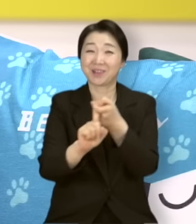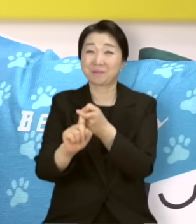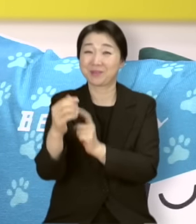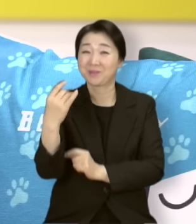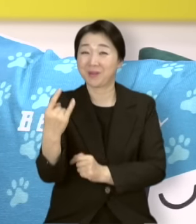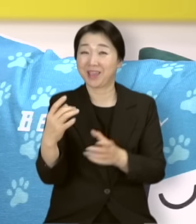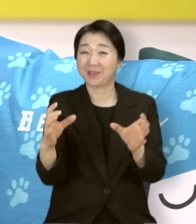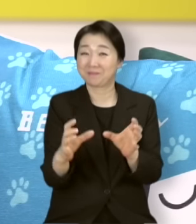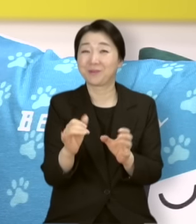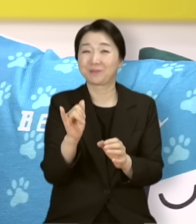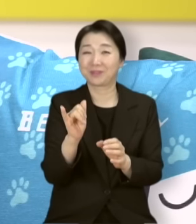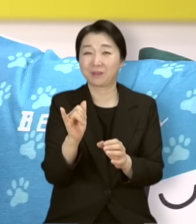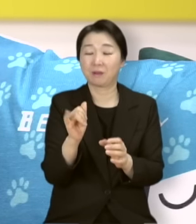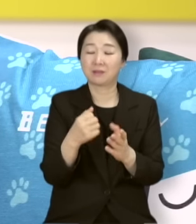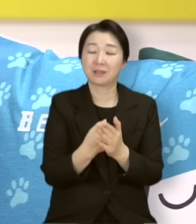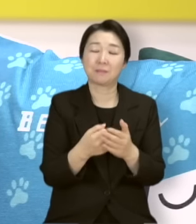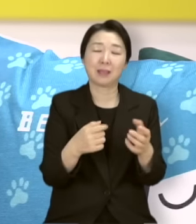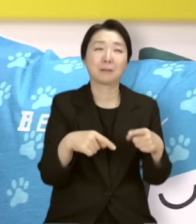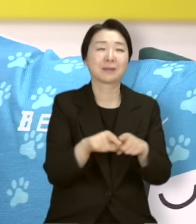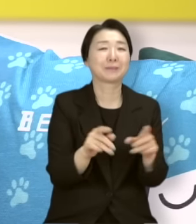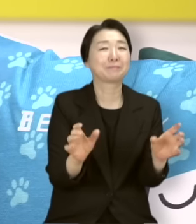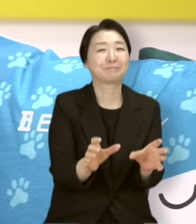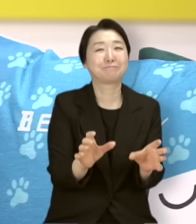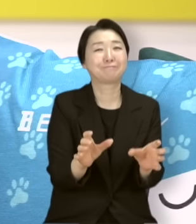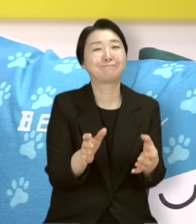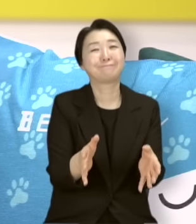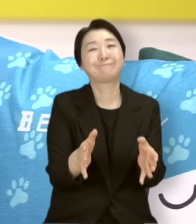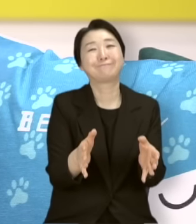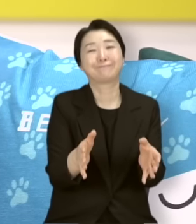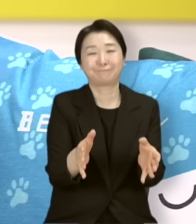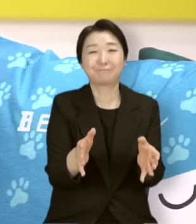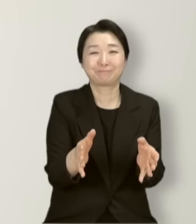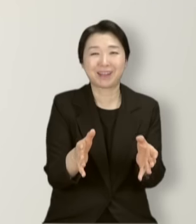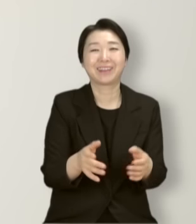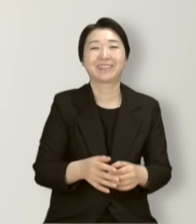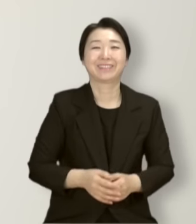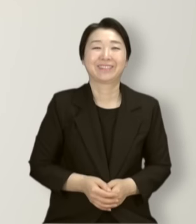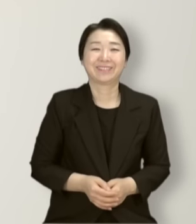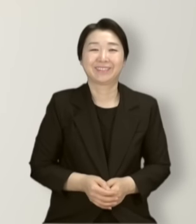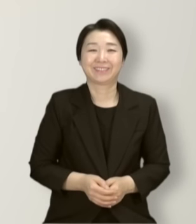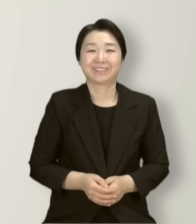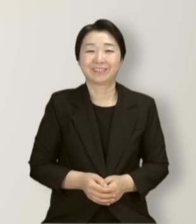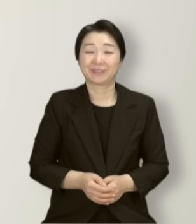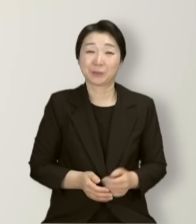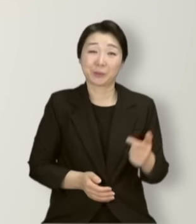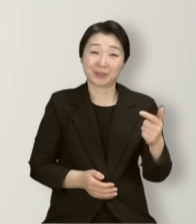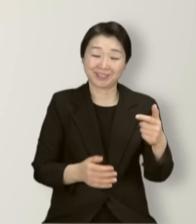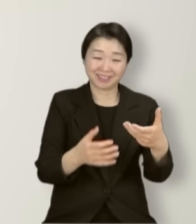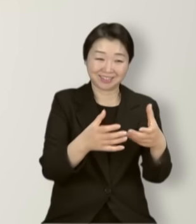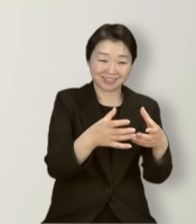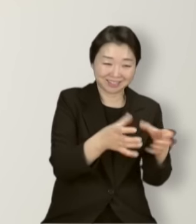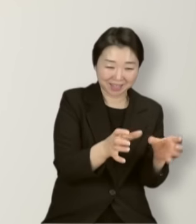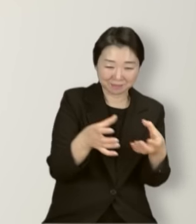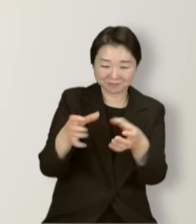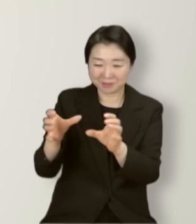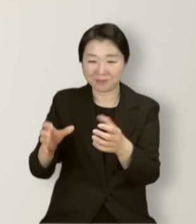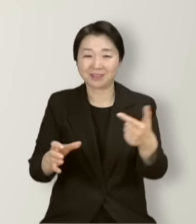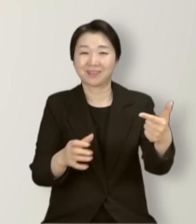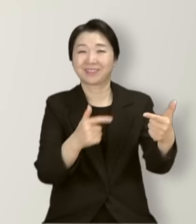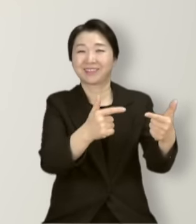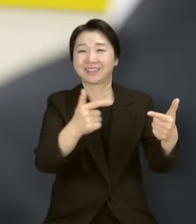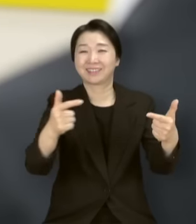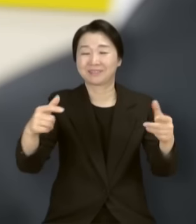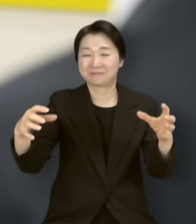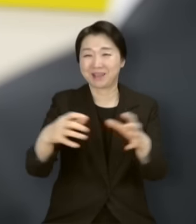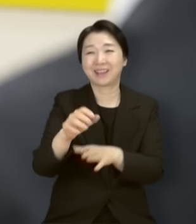네. 그러니까 이제 같이들 만났지요. 그래가지고 쭉 한 테이블에 여섯 명씩 해서 한 30명